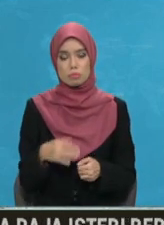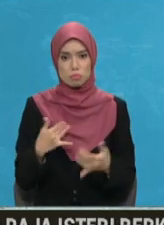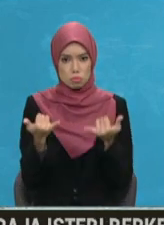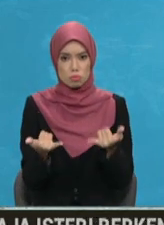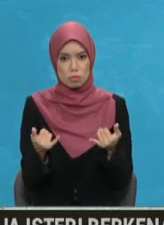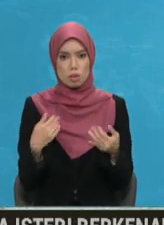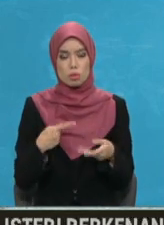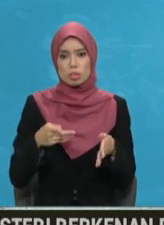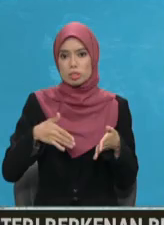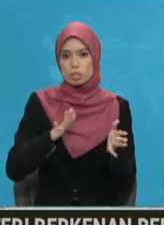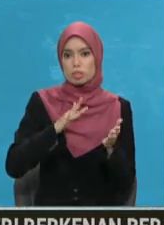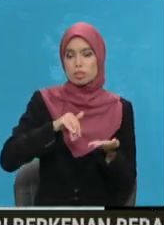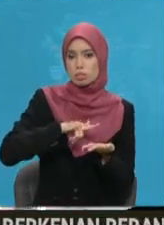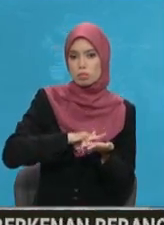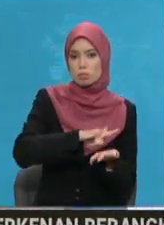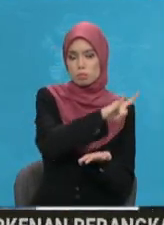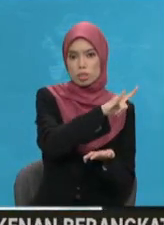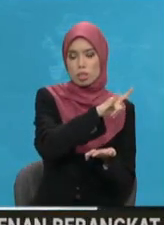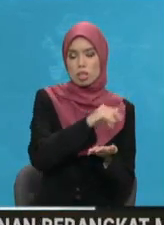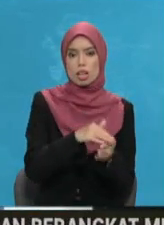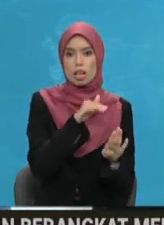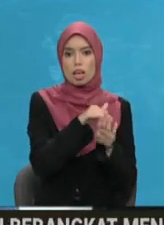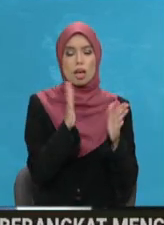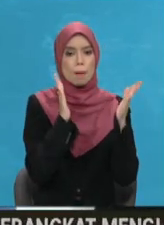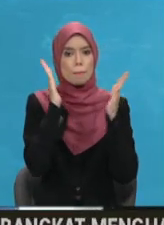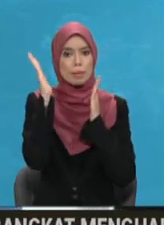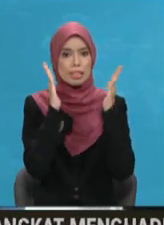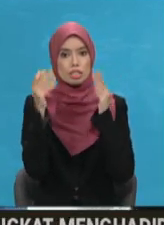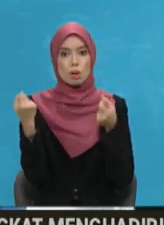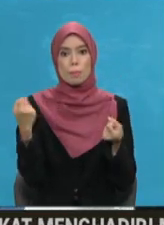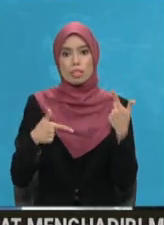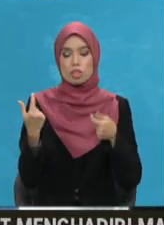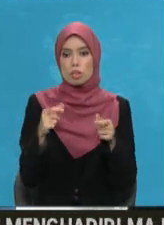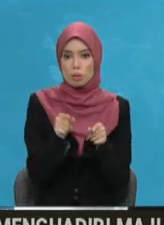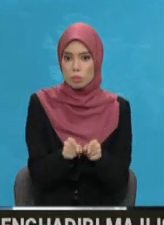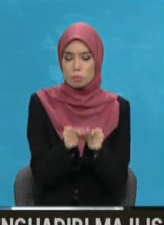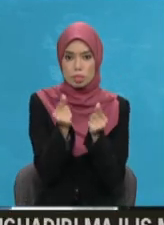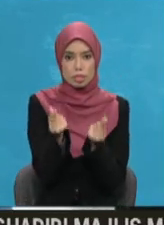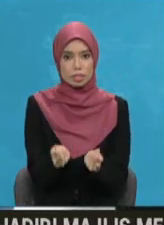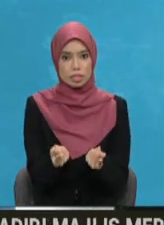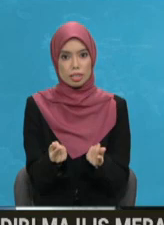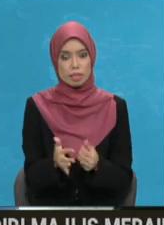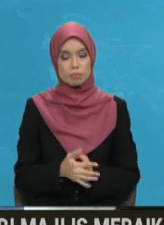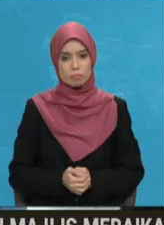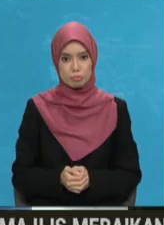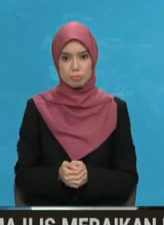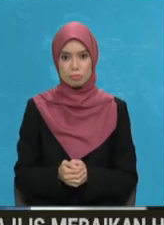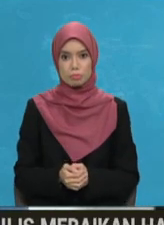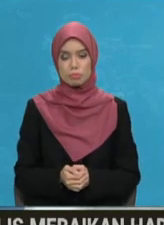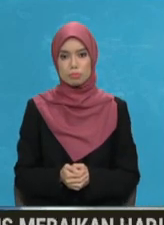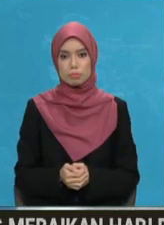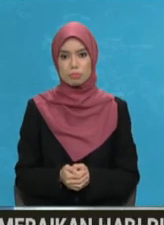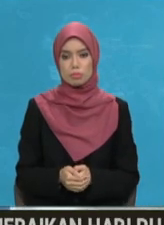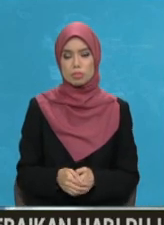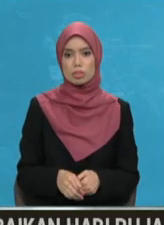negara Brunei Darussalam buat pertama kali ke majelis tilawah tersebut pada tahun ini disediakan oleh